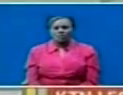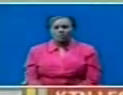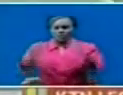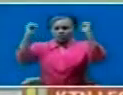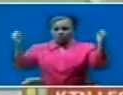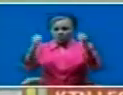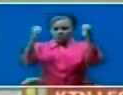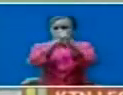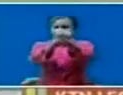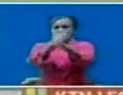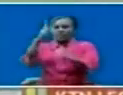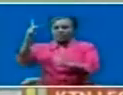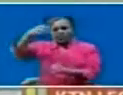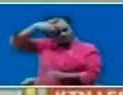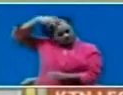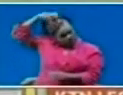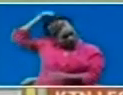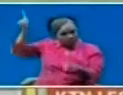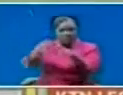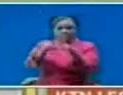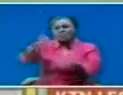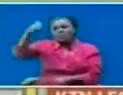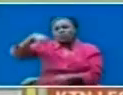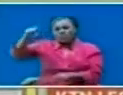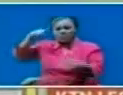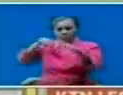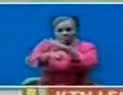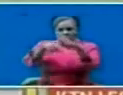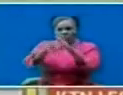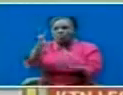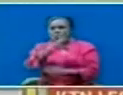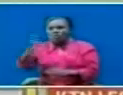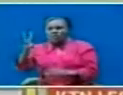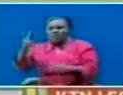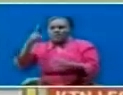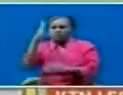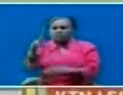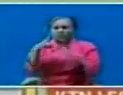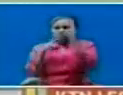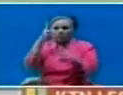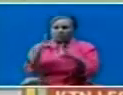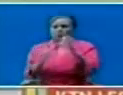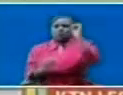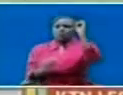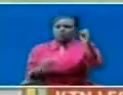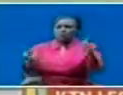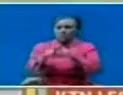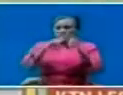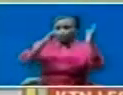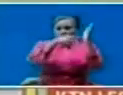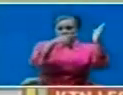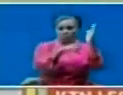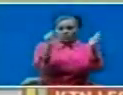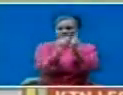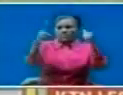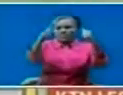Mabingwa watetezi KCB wakawa pia kwenye safu ya ushindi na kulaza Western Bulls 22-0 kabla ya kufanikiwa kuzoa alama 17 dhidi